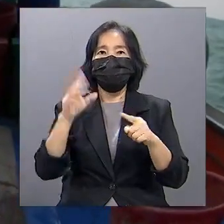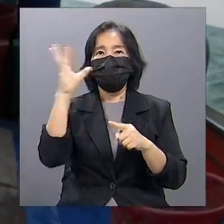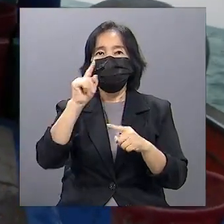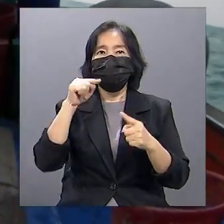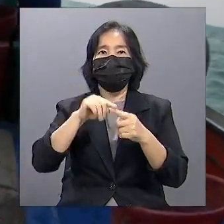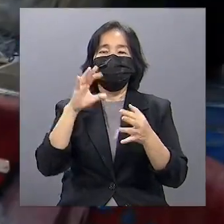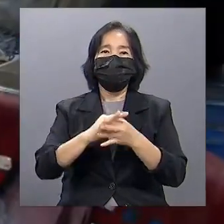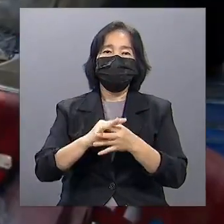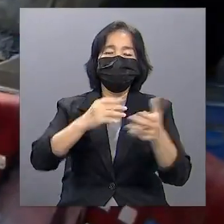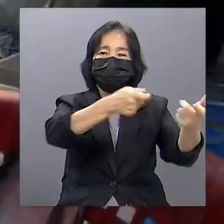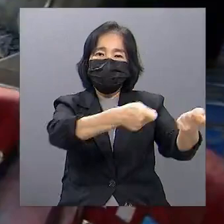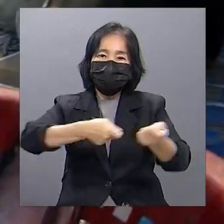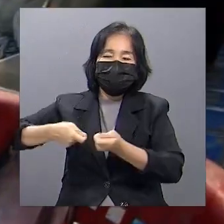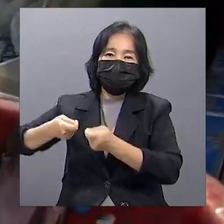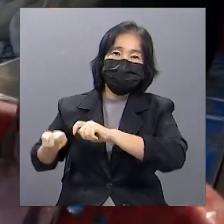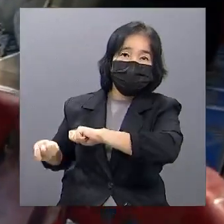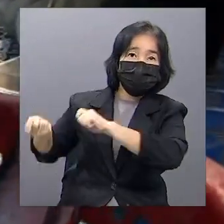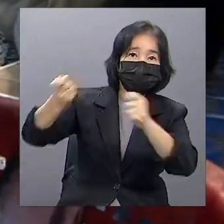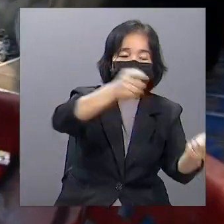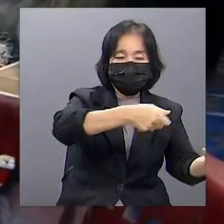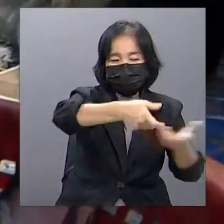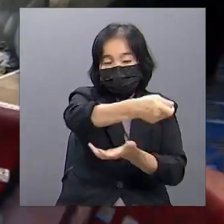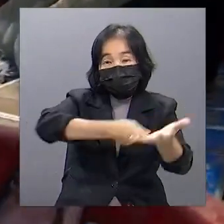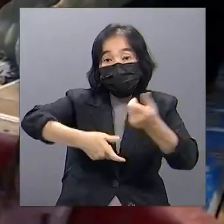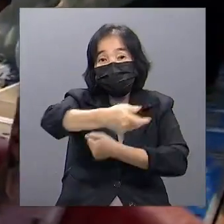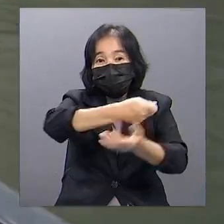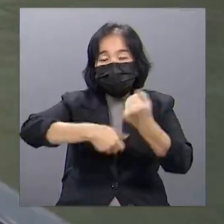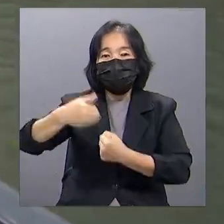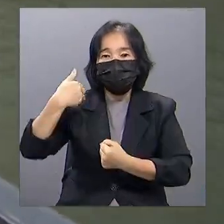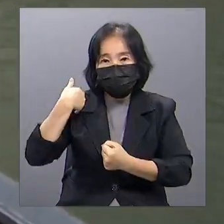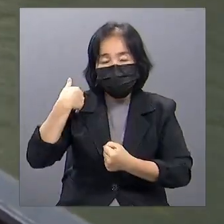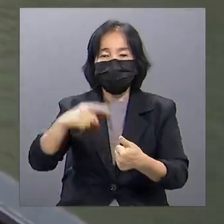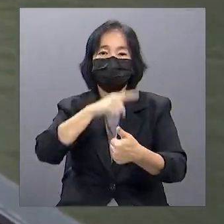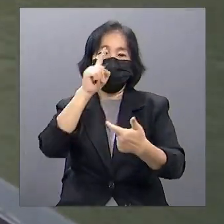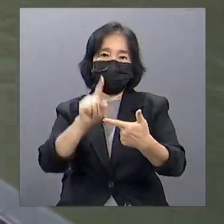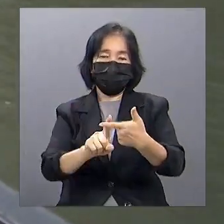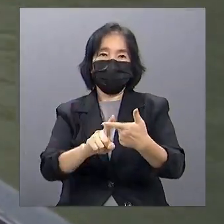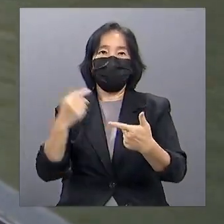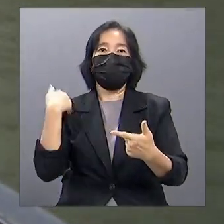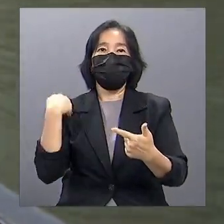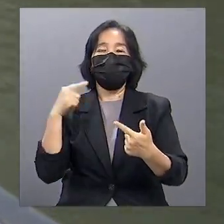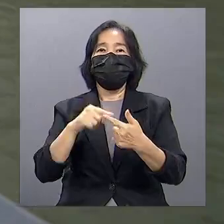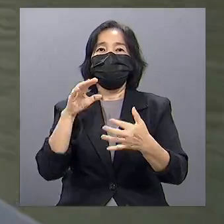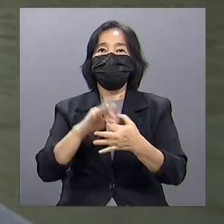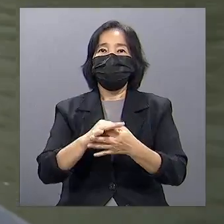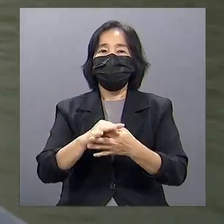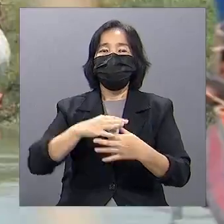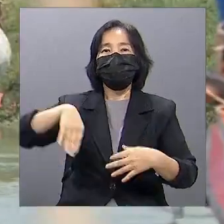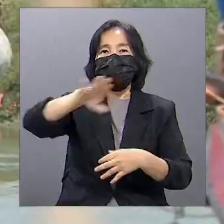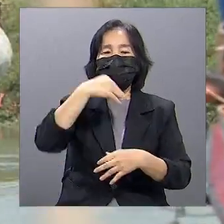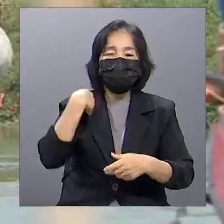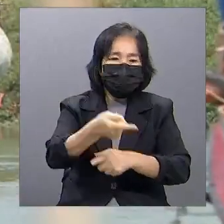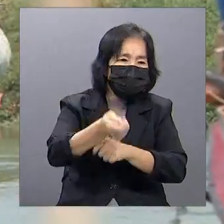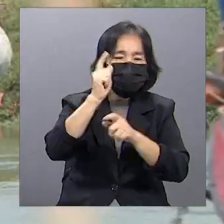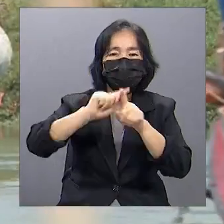ไม่ก็พวกโดยเฉพาะอวนลากตะเข้นะคะแล้วก็ส่วนการจับด้วยเบ็ดราวเนี่ยพบแค่จำนวนน้อยนะคะส่วนใหญ่ก็มาจากอวนล